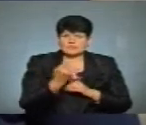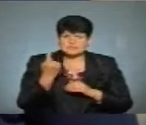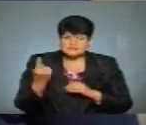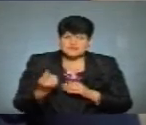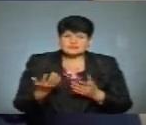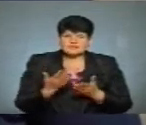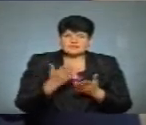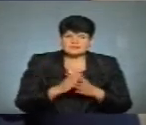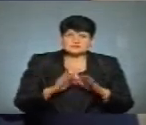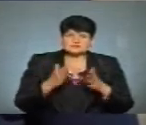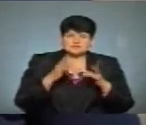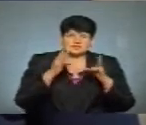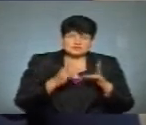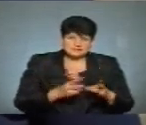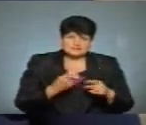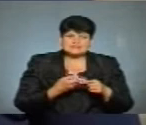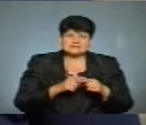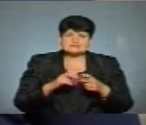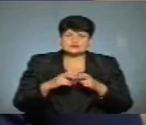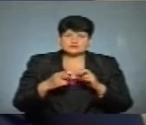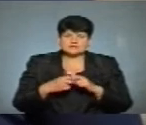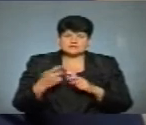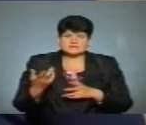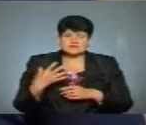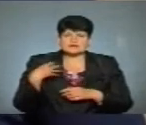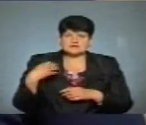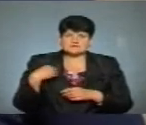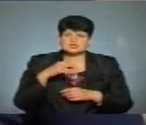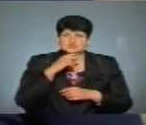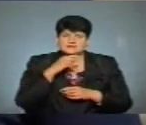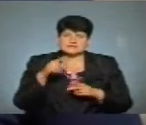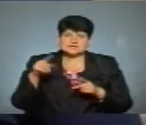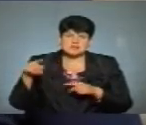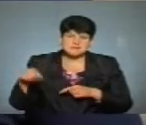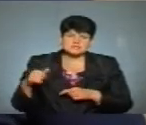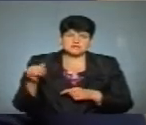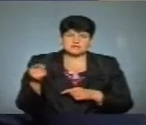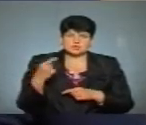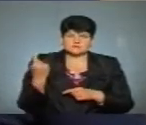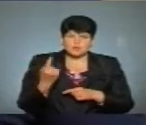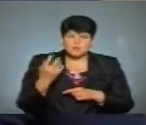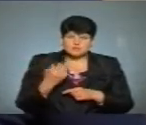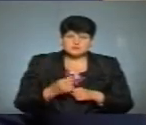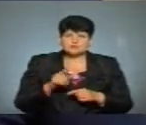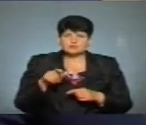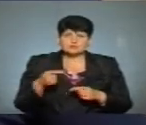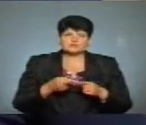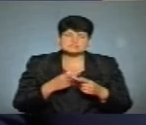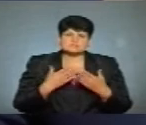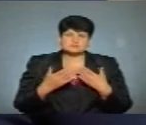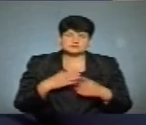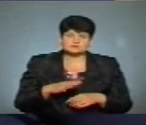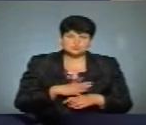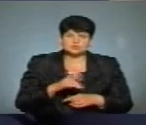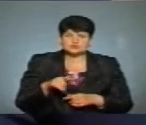де є надзвичайне лихо, тобто це Івано-Франківська, Львівська, Чернівецька, Закарпатська, а також Тернопільська область. З людьми про це поспілкувалися, тому що